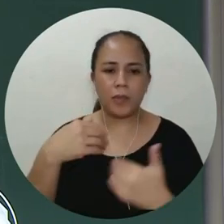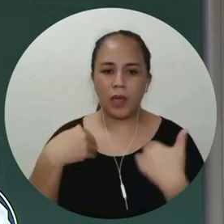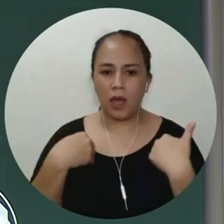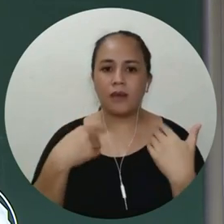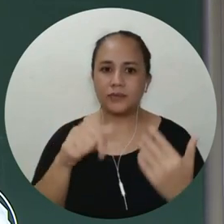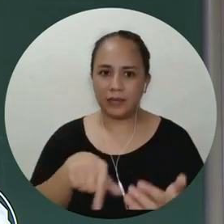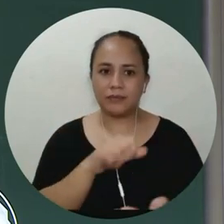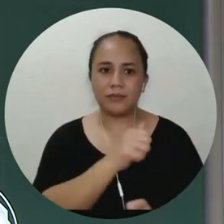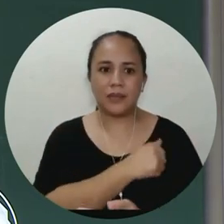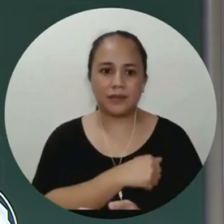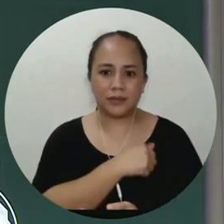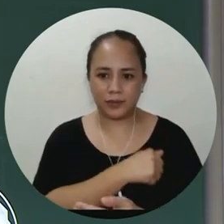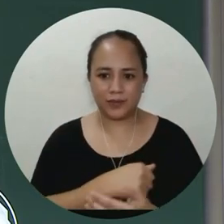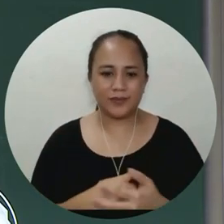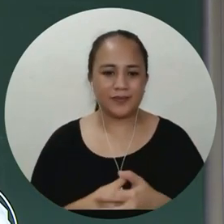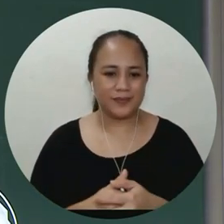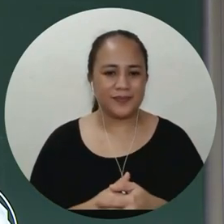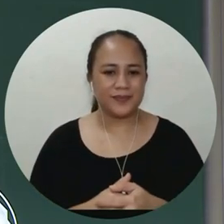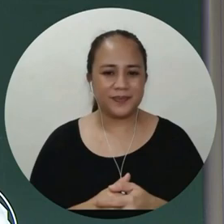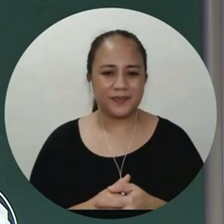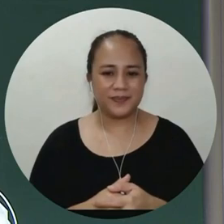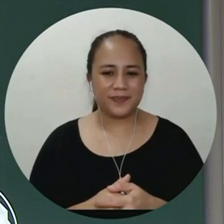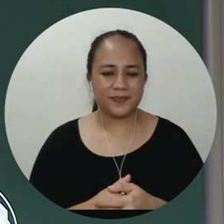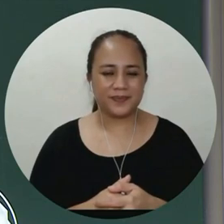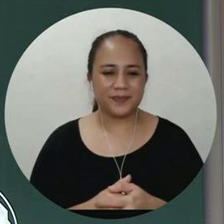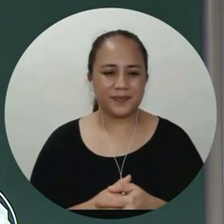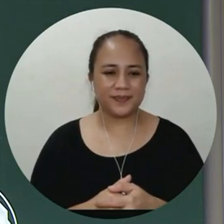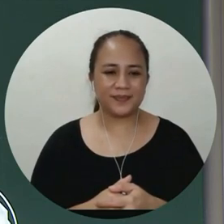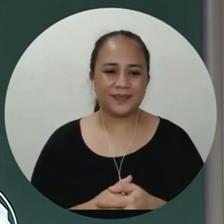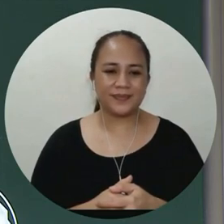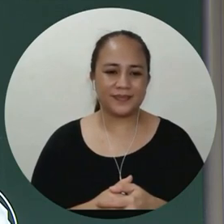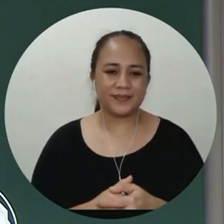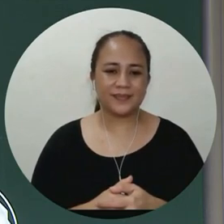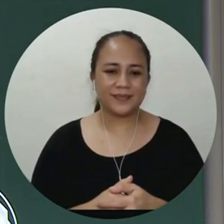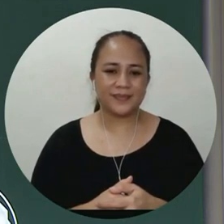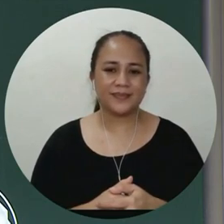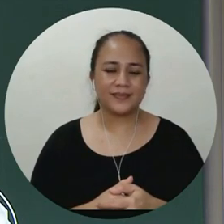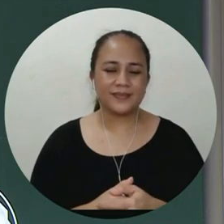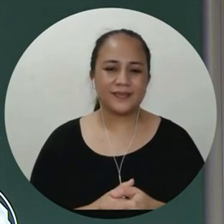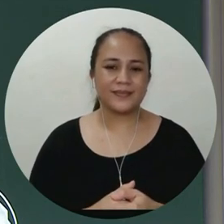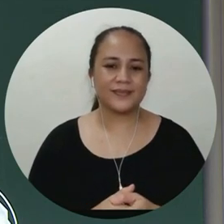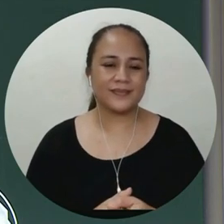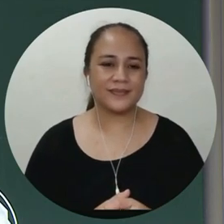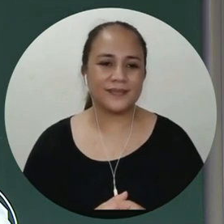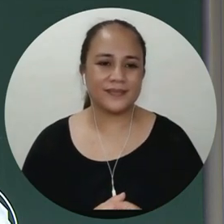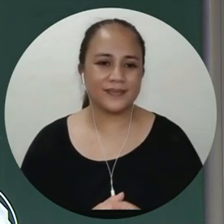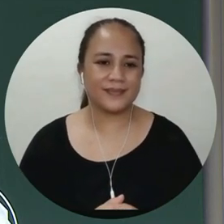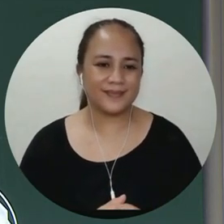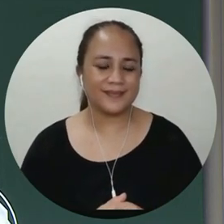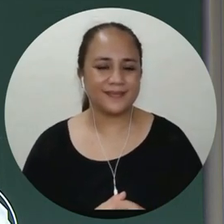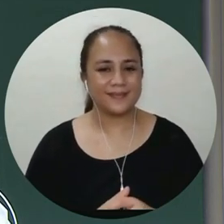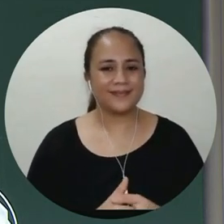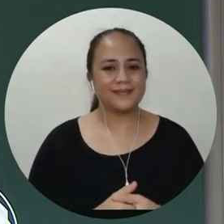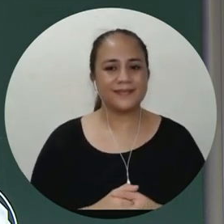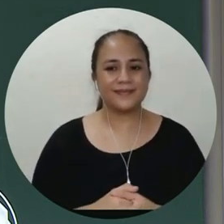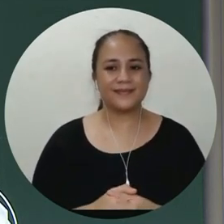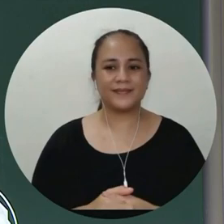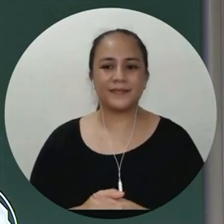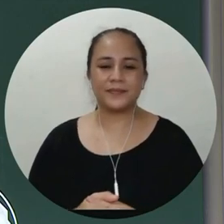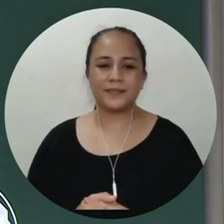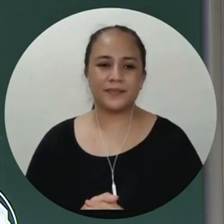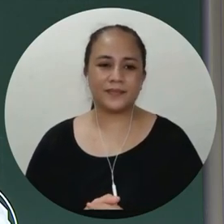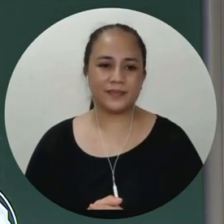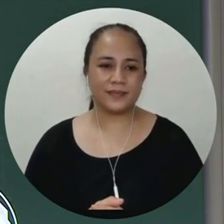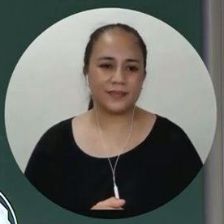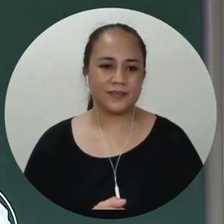attitude. 그 여러분이요 이 우리 LTS에 참석한 참석자 여러분들은 모두 다 영적으로 바울처럼 담대히 거침없이